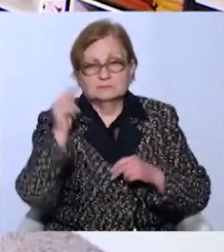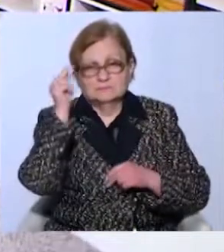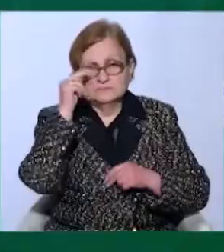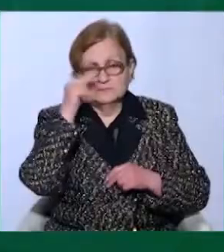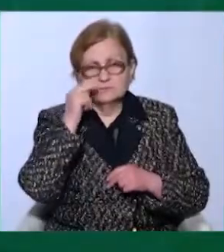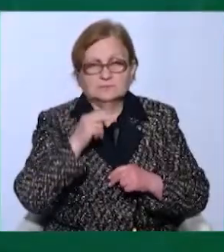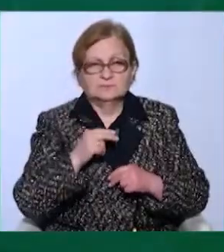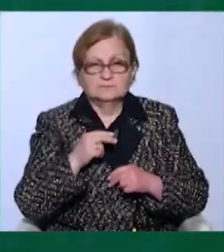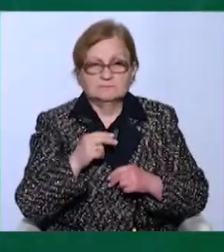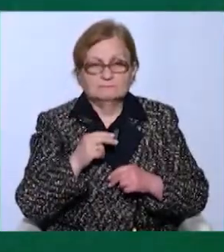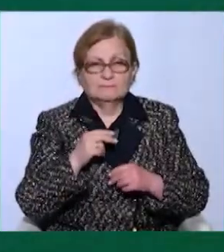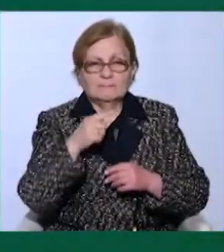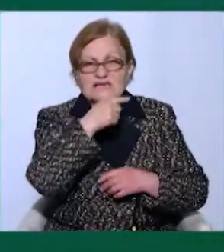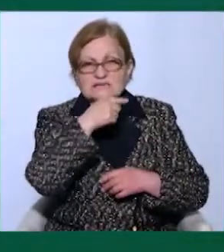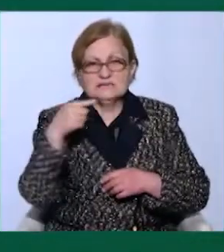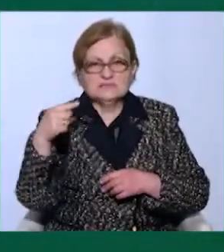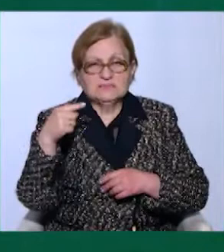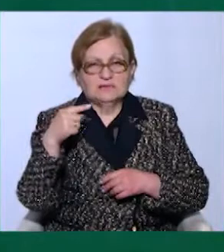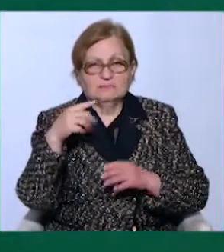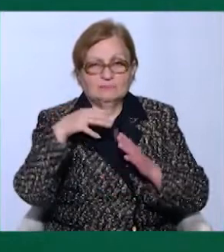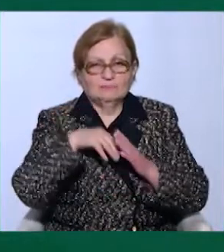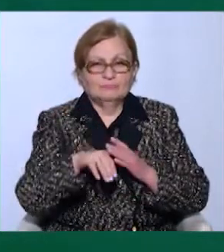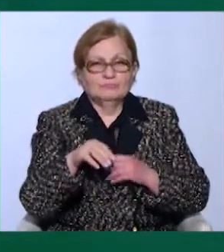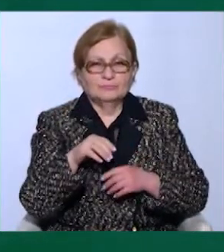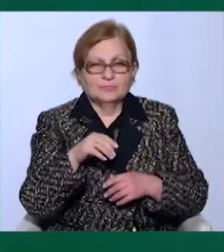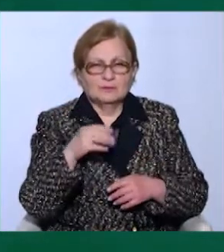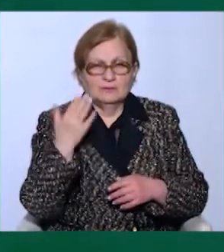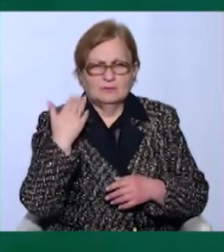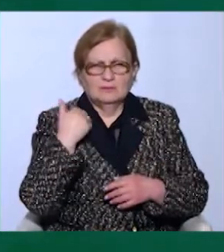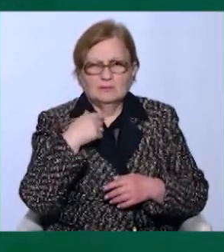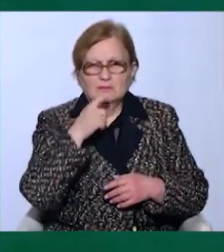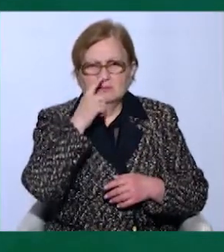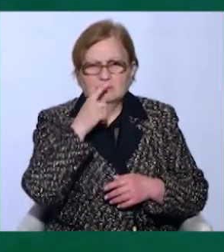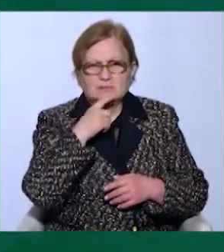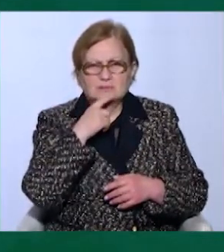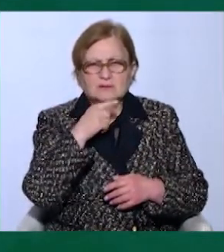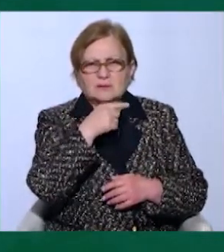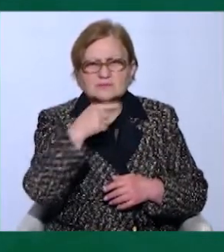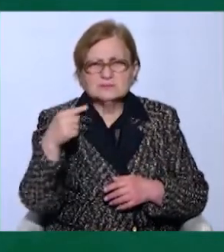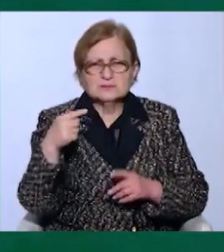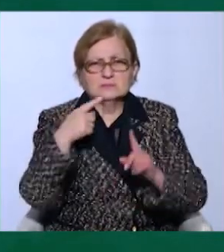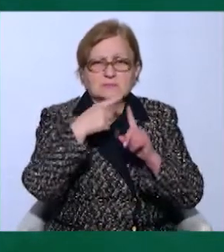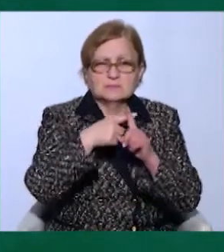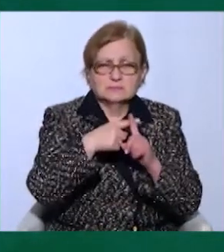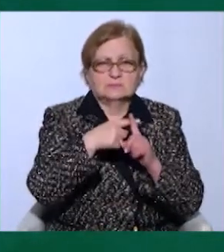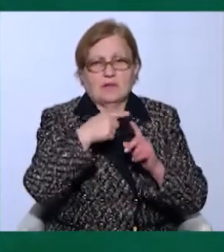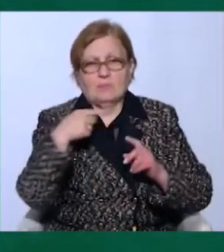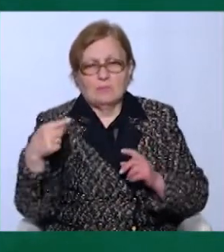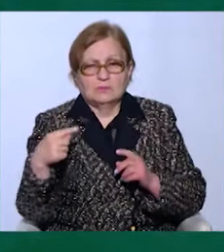depşi. Cila depşi ras nişnav, sotara sidi gauge bariko, ar mumetsona, cila depziz mimatebas,